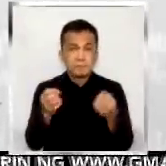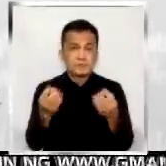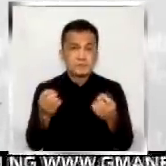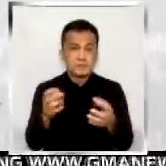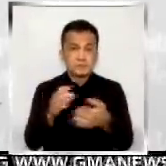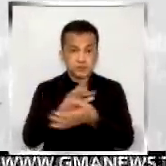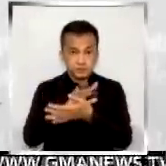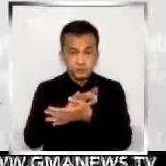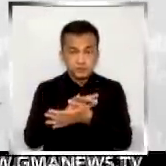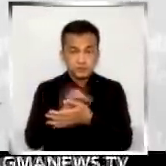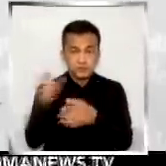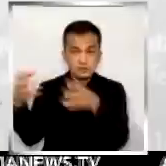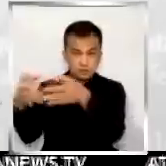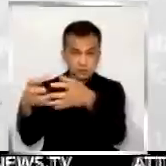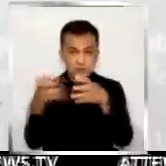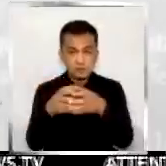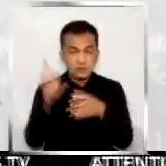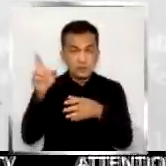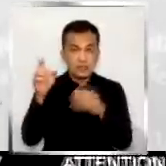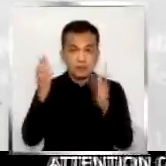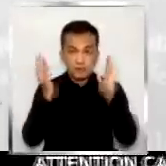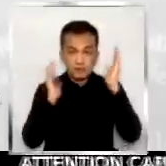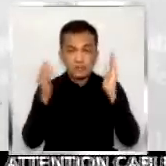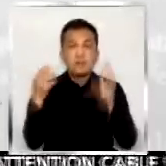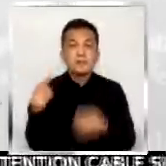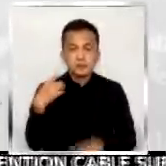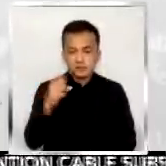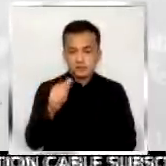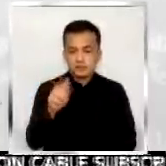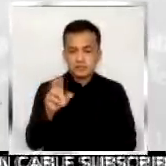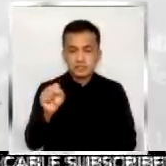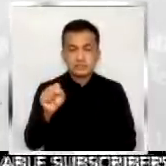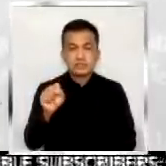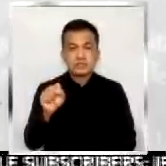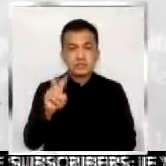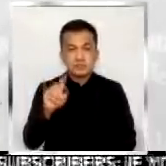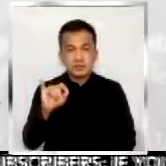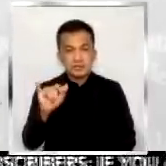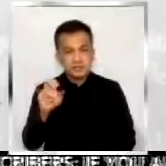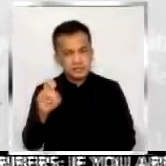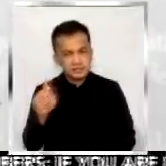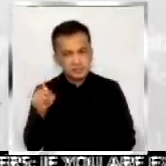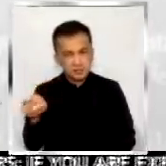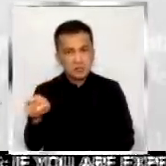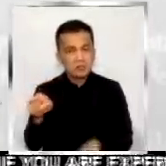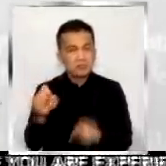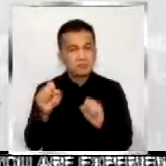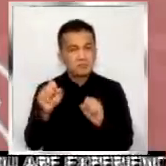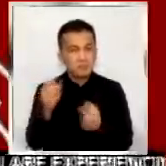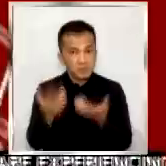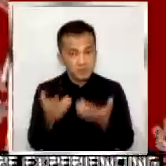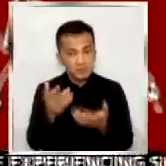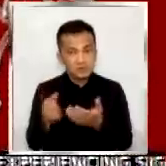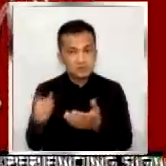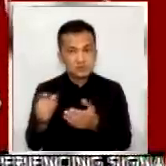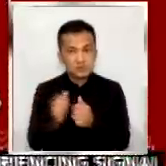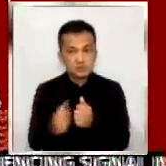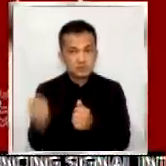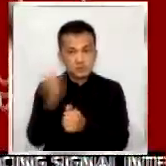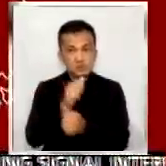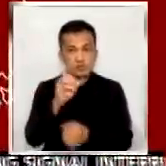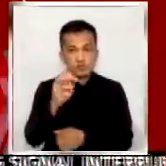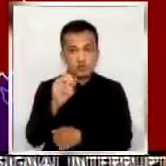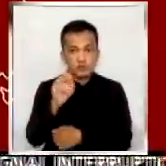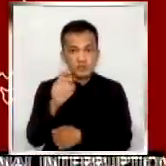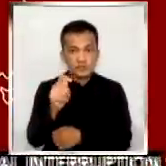doon, meron ng SARS-CoV-2 variant na ito. Kaya posible raw na ito ang maging dominant strain doon. Ang bagong